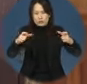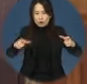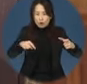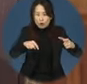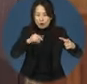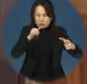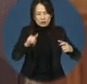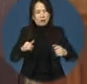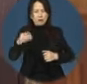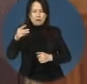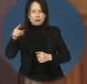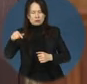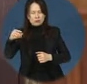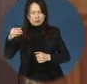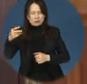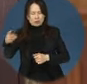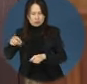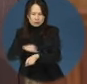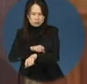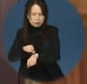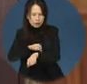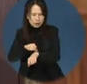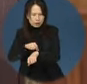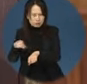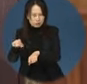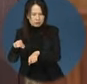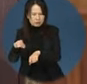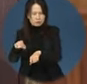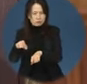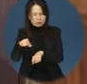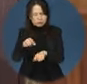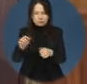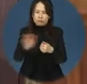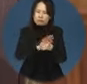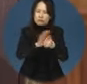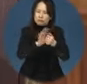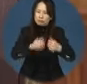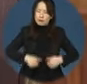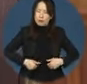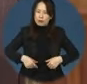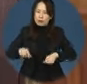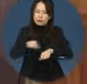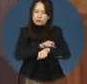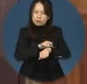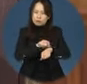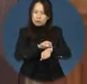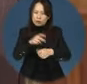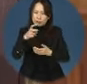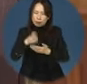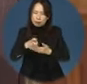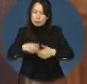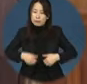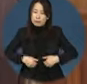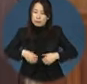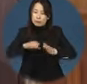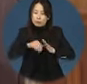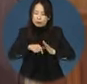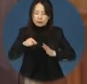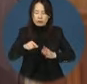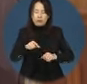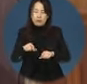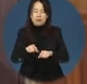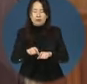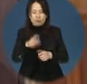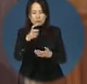부여를 해야되는데 촉으로 그 특례가 이 도시 만의 특유한 제도가 좀 된다 라고 할 때는 1 여러가지 권한